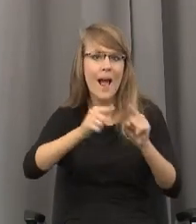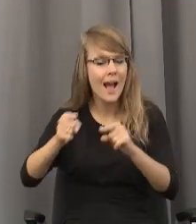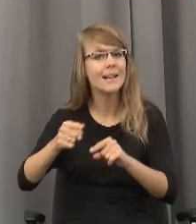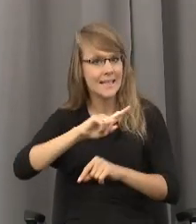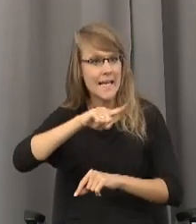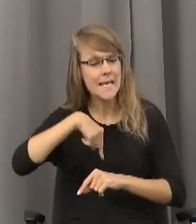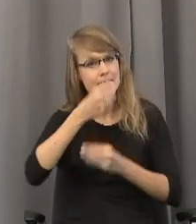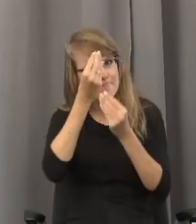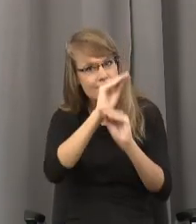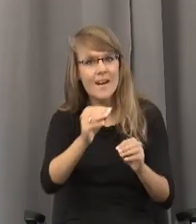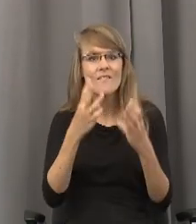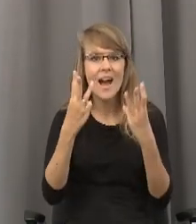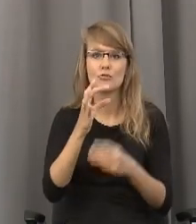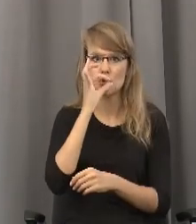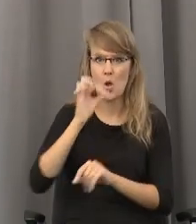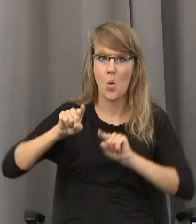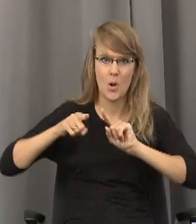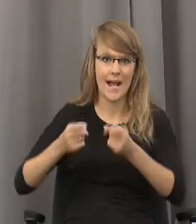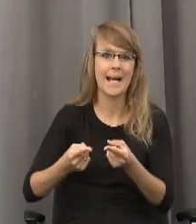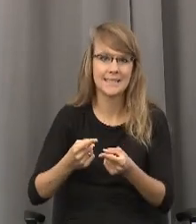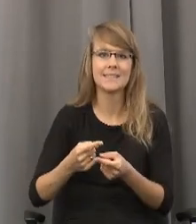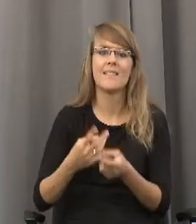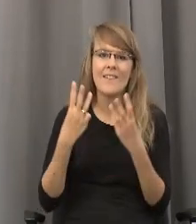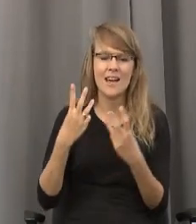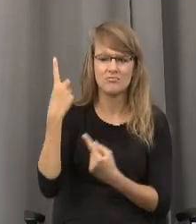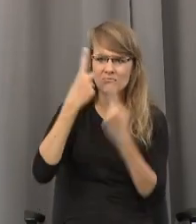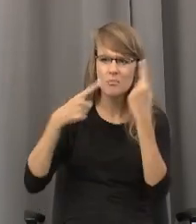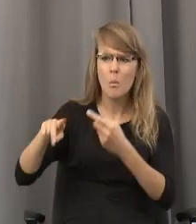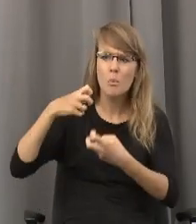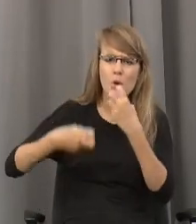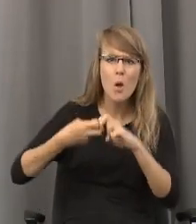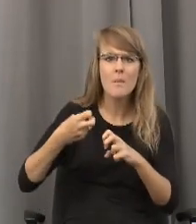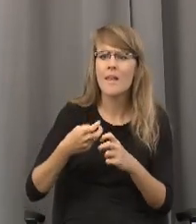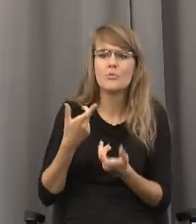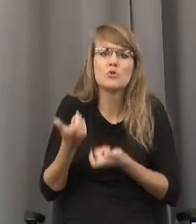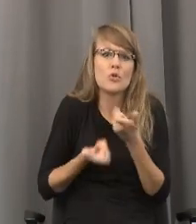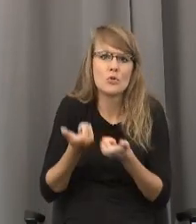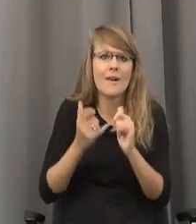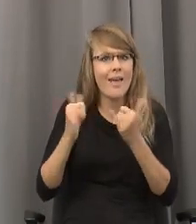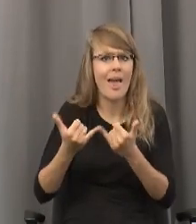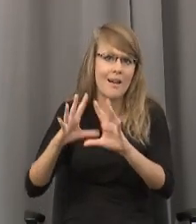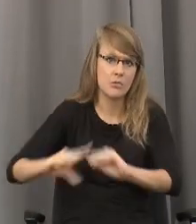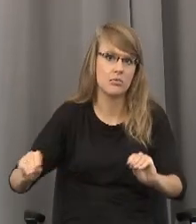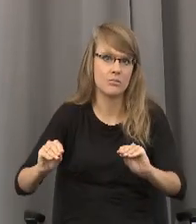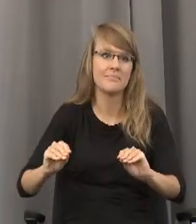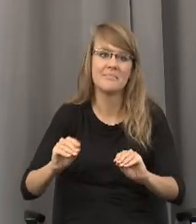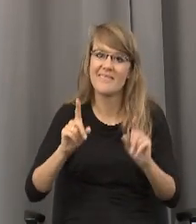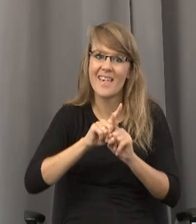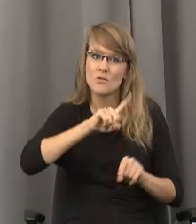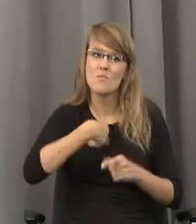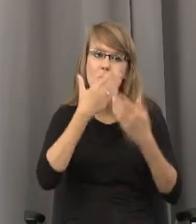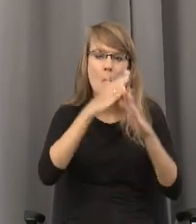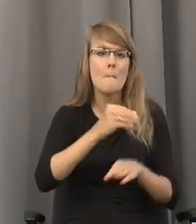dobrej organizacji, od determinacji, jak rozwiązywać te problemy, ale także jak zróżnicowana jest Polska, jeśli chodzi